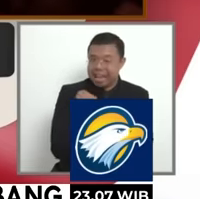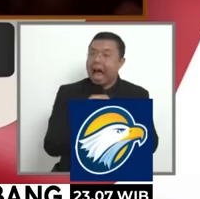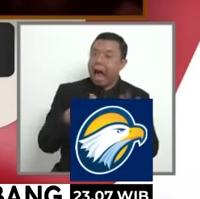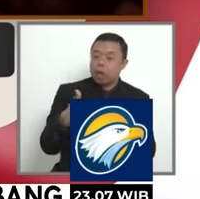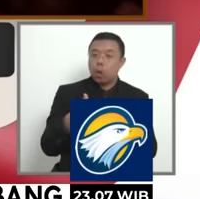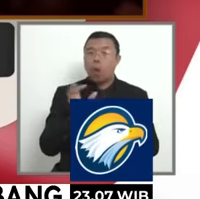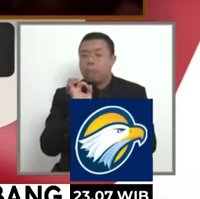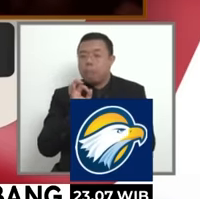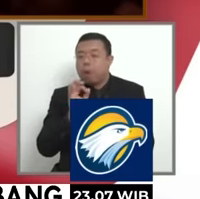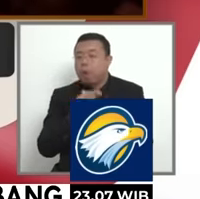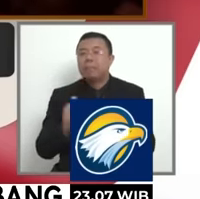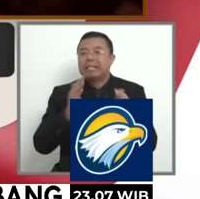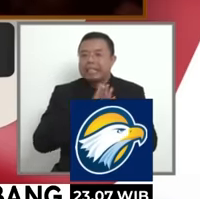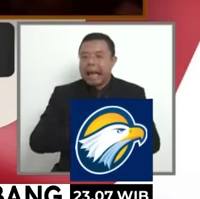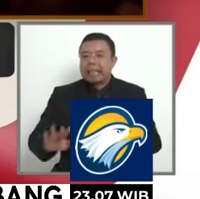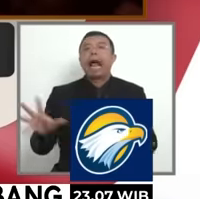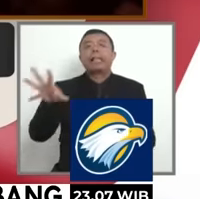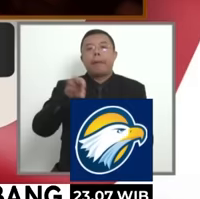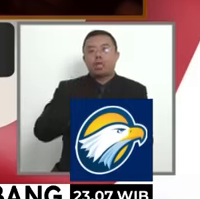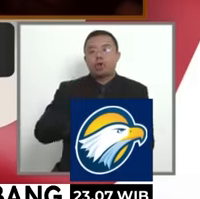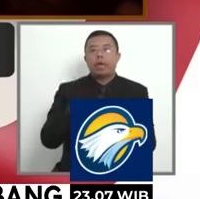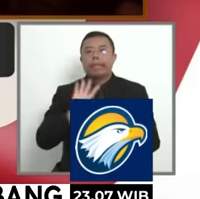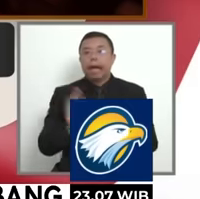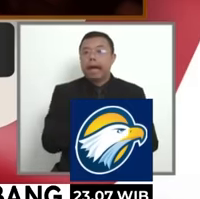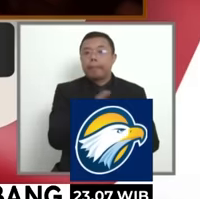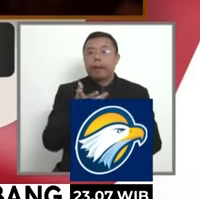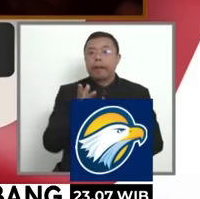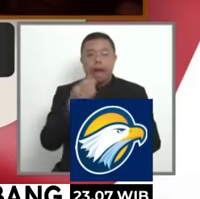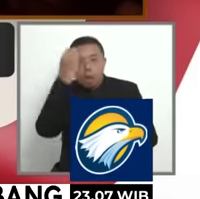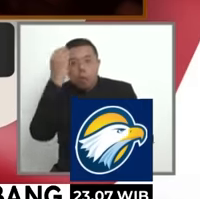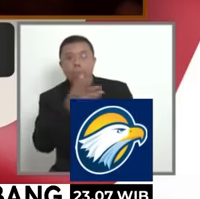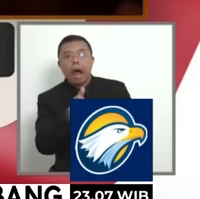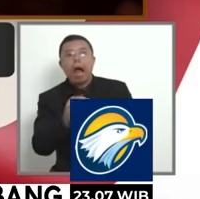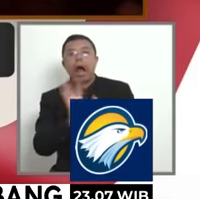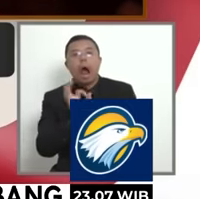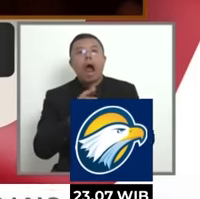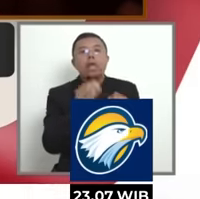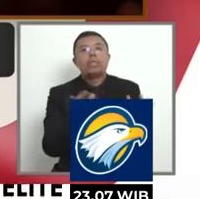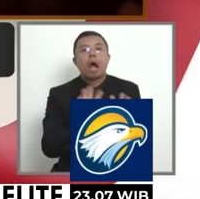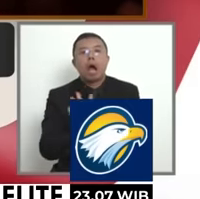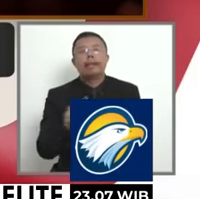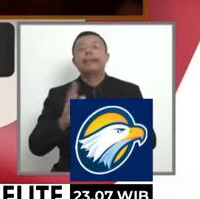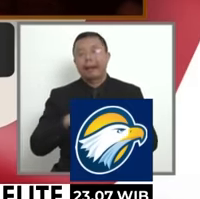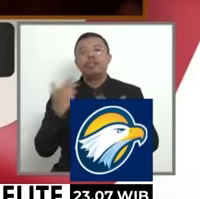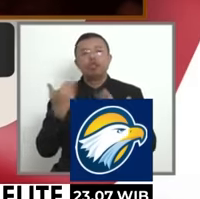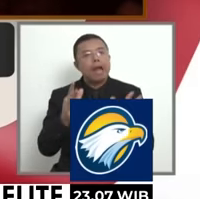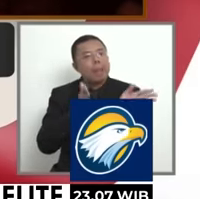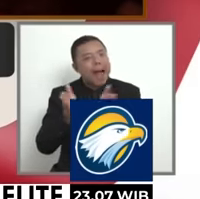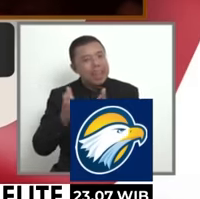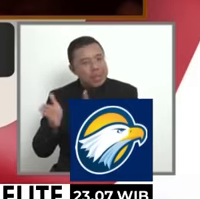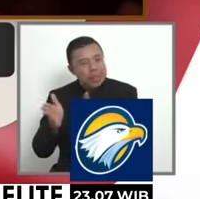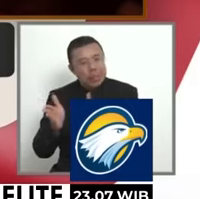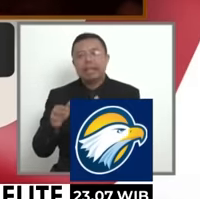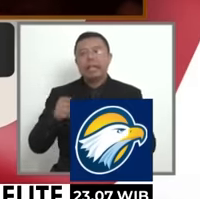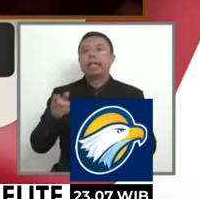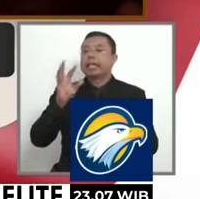prasejahtera itu termasuk di dalamnya jangan sampai mereka Terlewatkan karena itu kami menyus ini sebagai